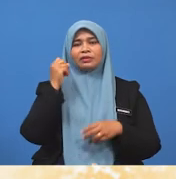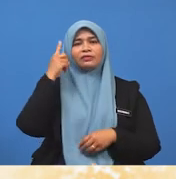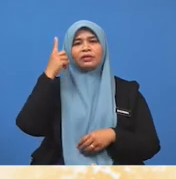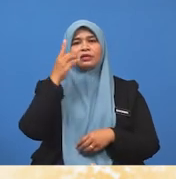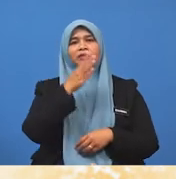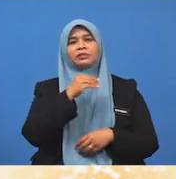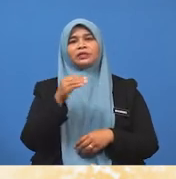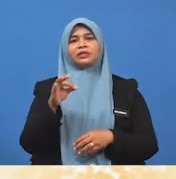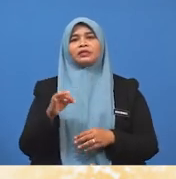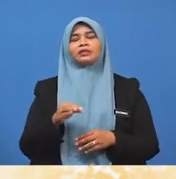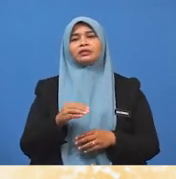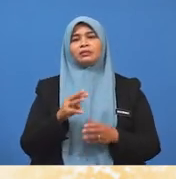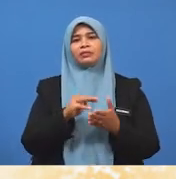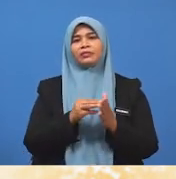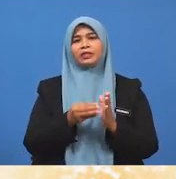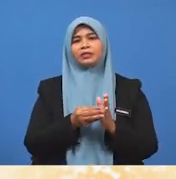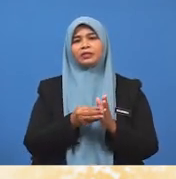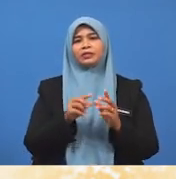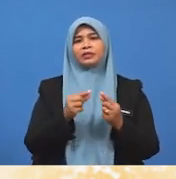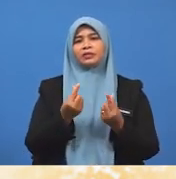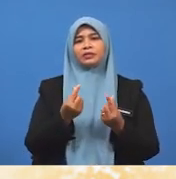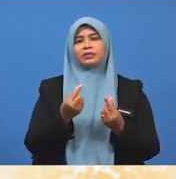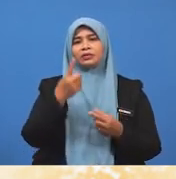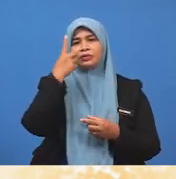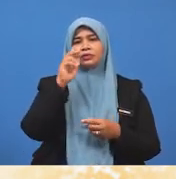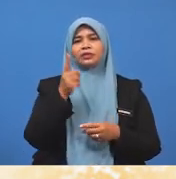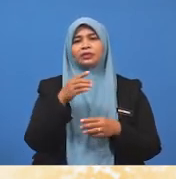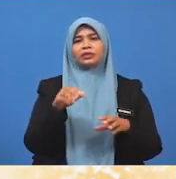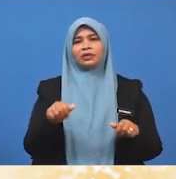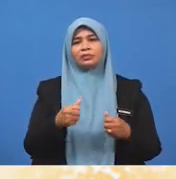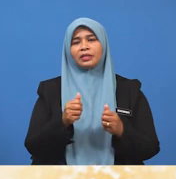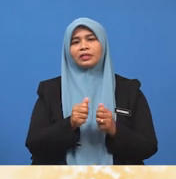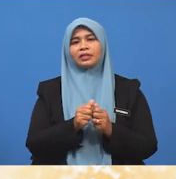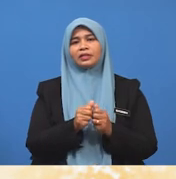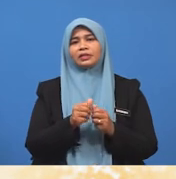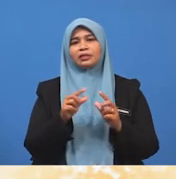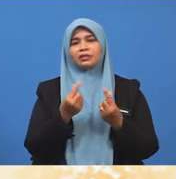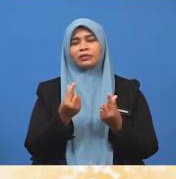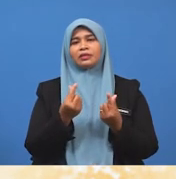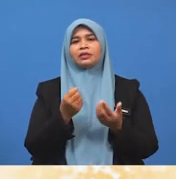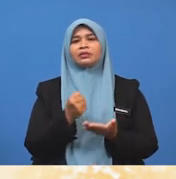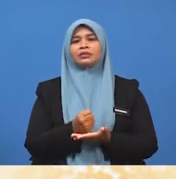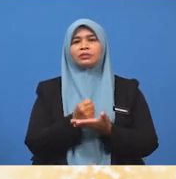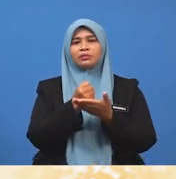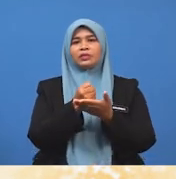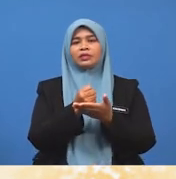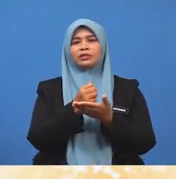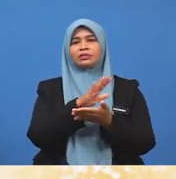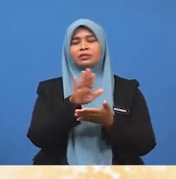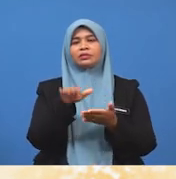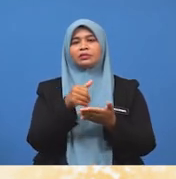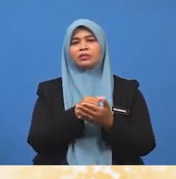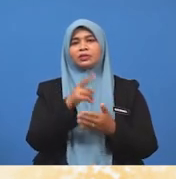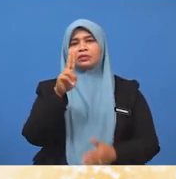dan menghayati maksud Alquran untuk kita beramal dengannya sumbangan para